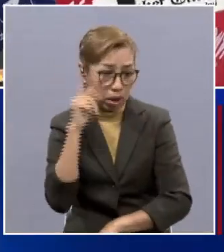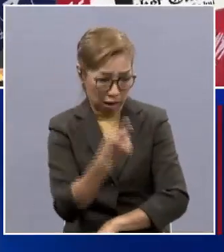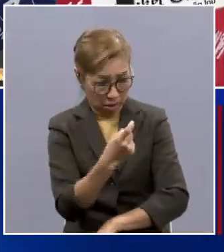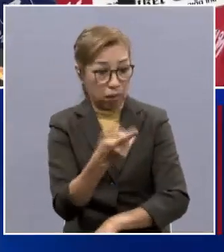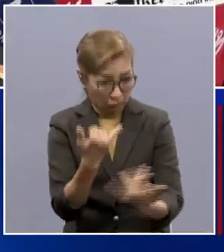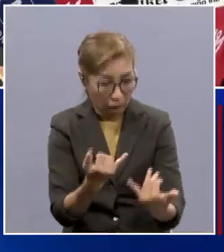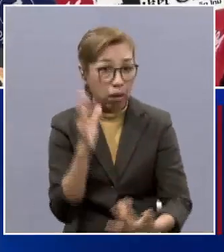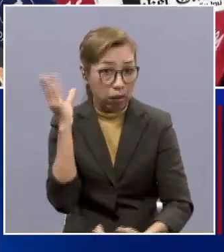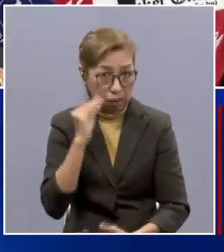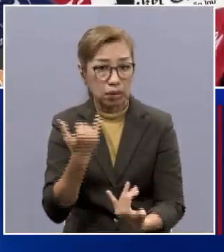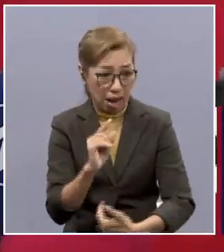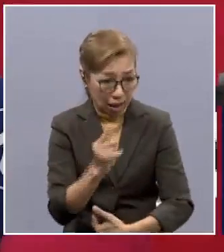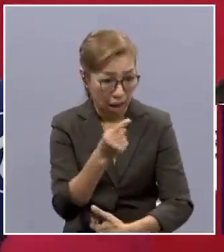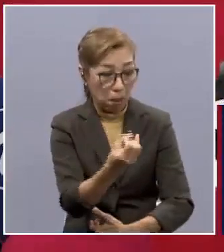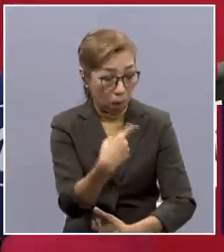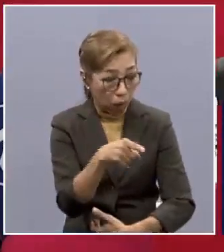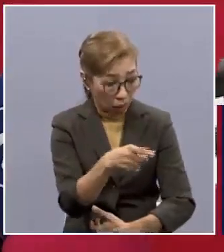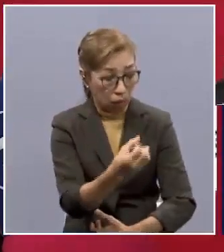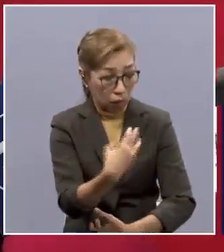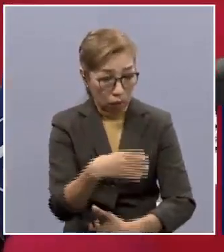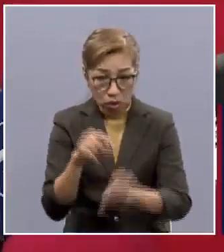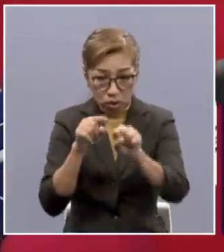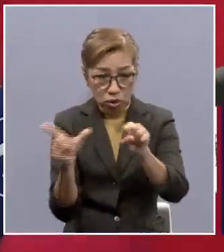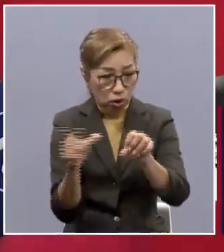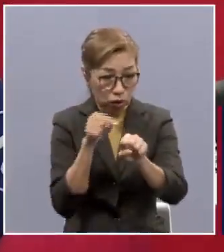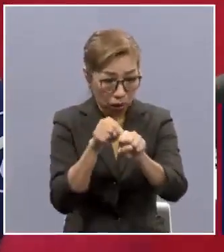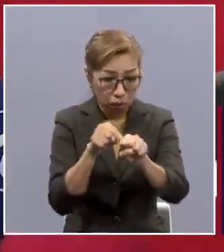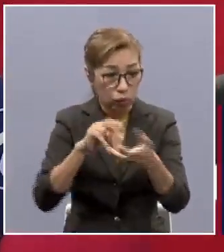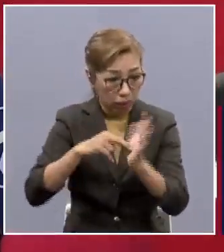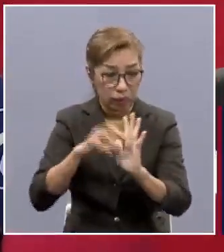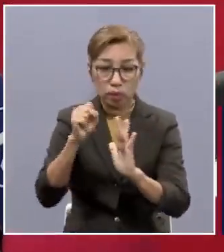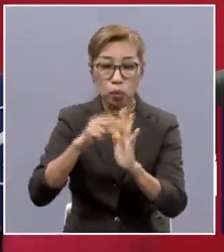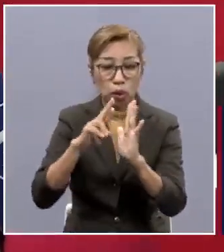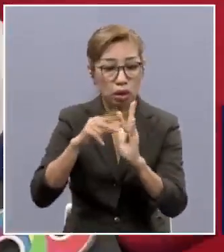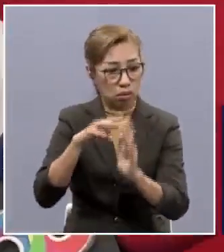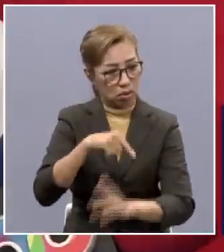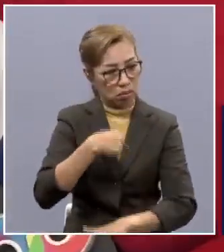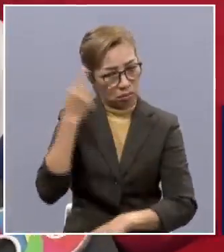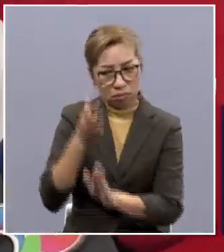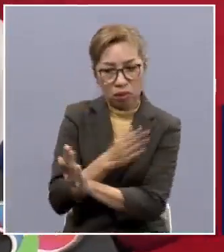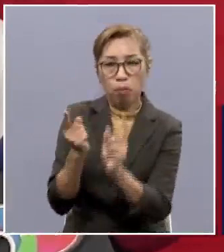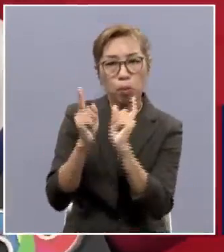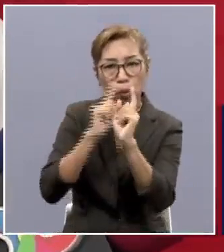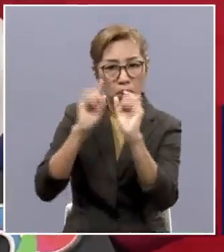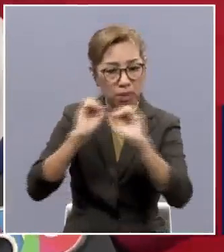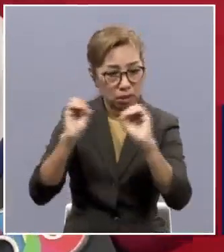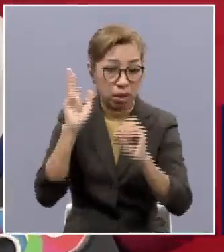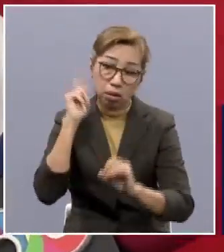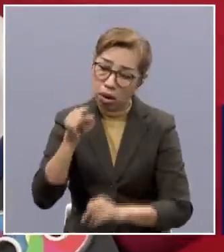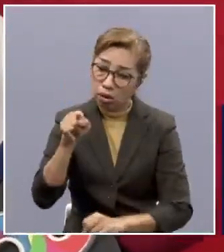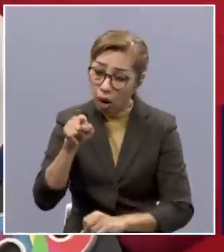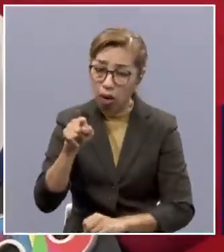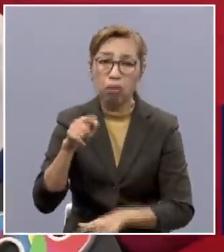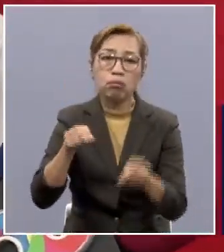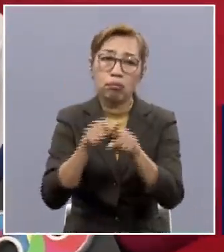นะครับที่มีคนทายเป็นคุณสุรเกียรติเนี่ยยืนยันว่าไม่ได้มีการพูดคุยกันแน่นอนนักข่าวก็เลยถามเอ๊ะอันนี้เป็นการปล่อยข่าวหรือเปล่า